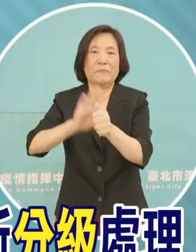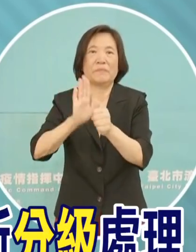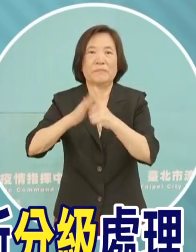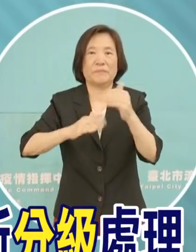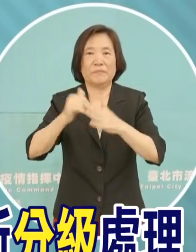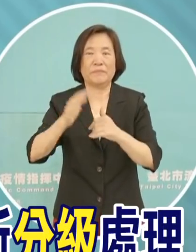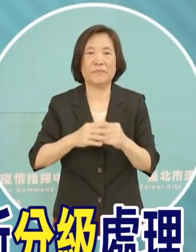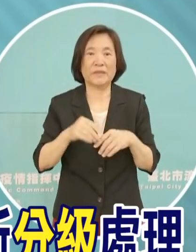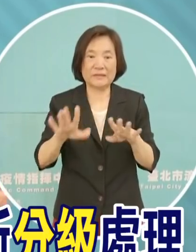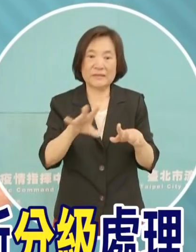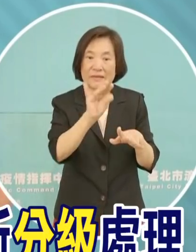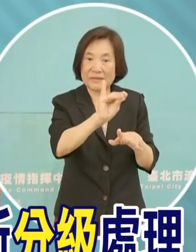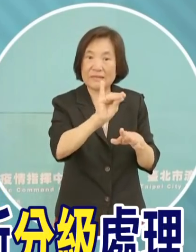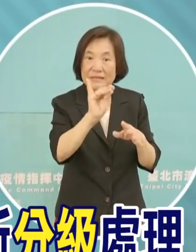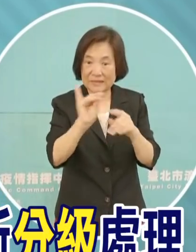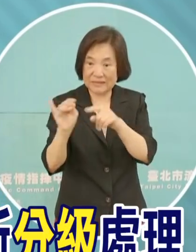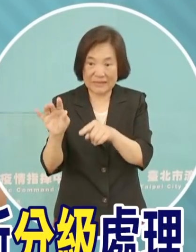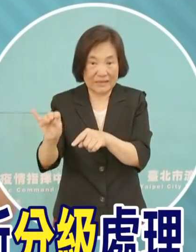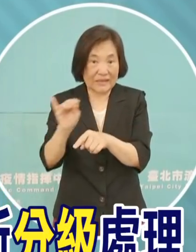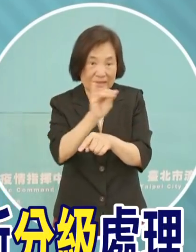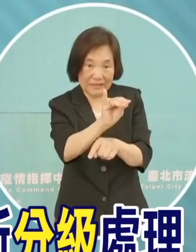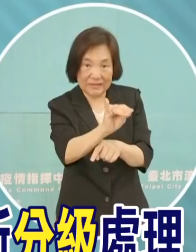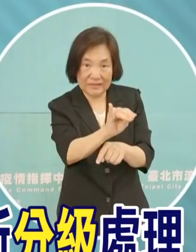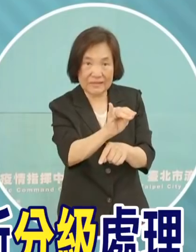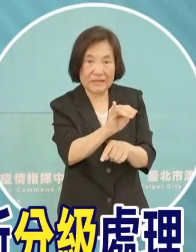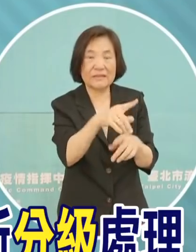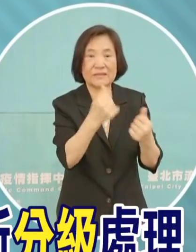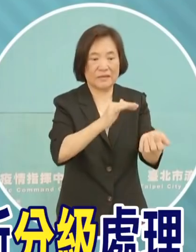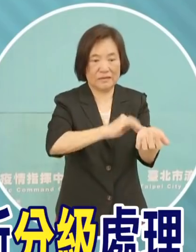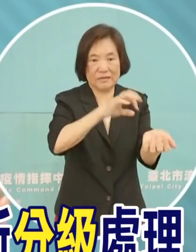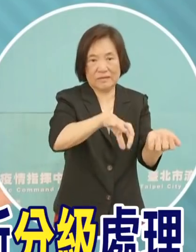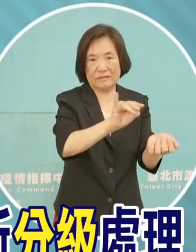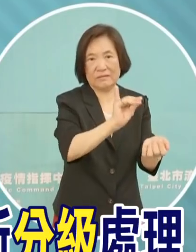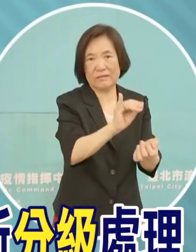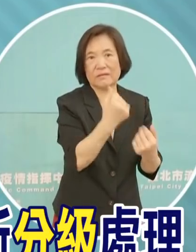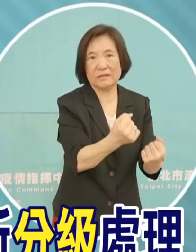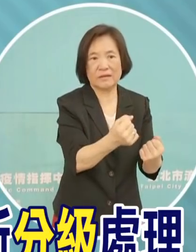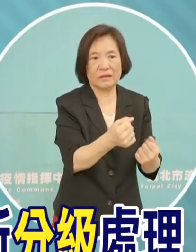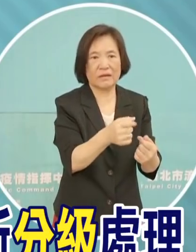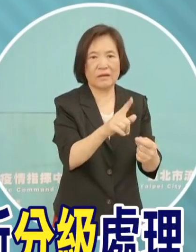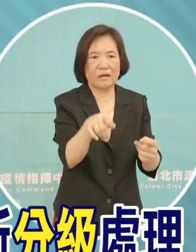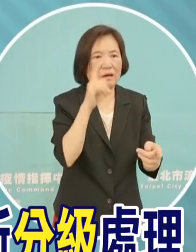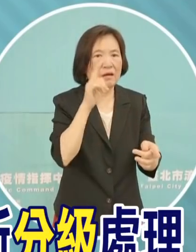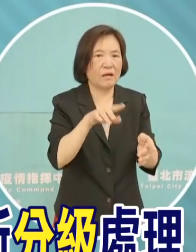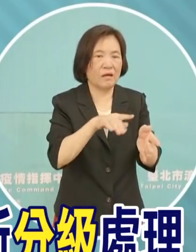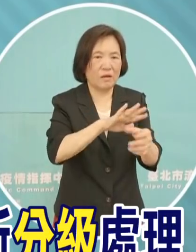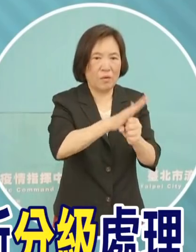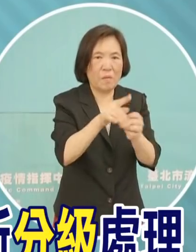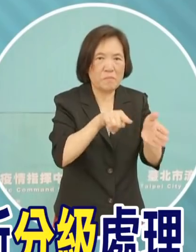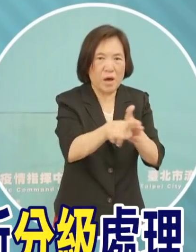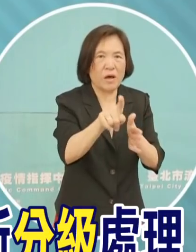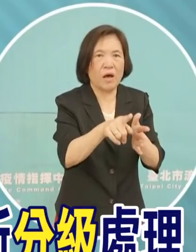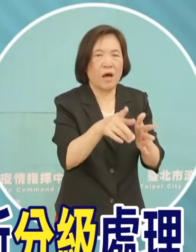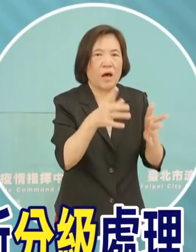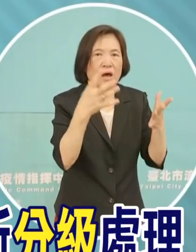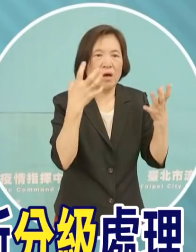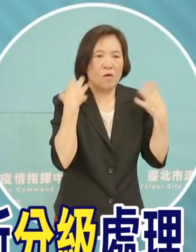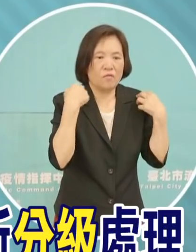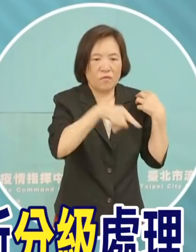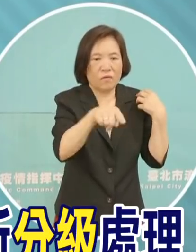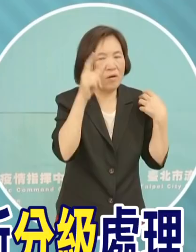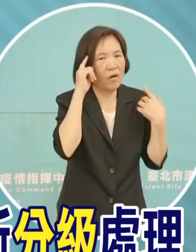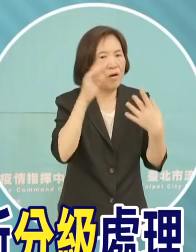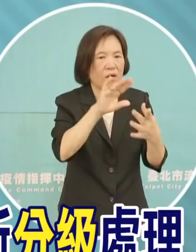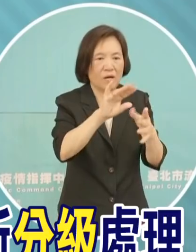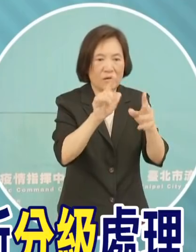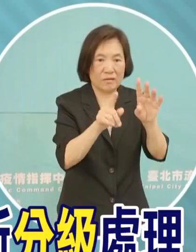对吧？刚好把我们那个1000床的防疫专责病房全部吃光了，整个医疗体系就崩溃。所以我们是用